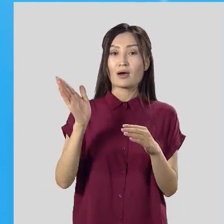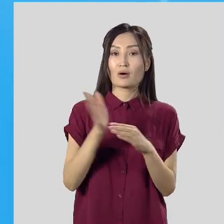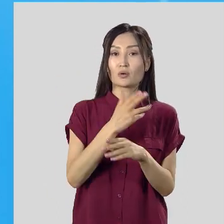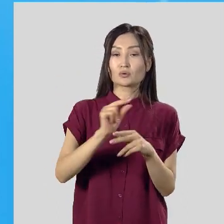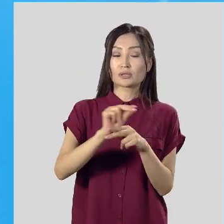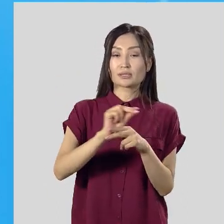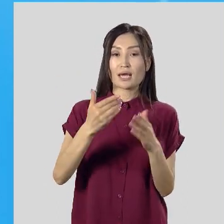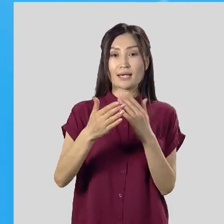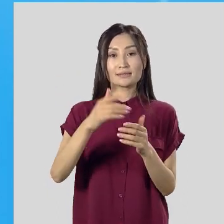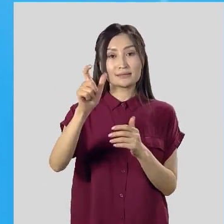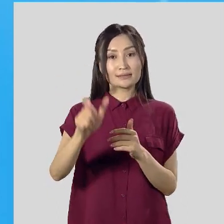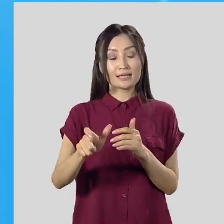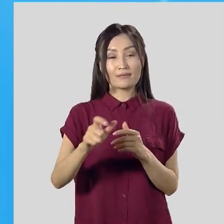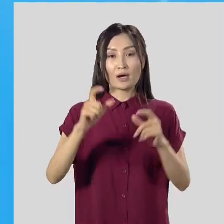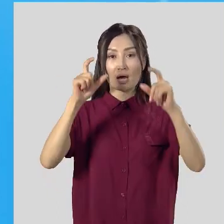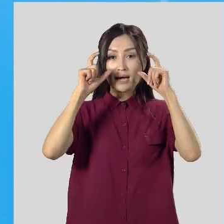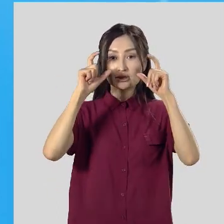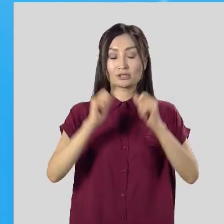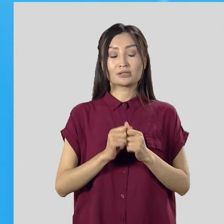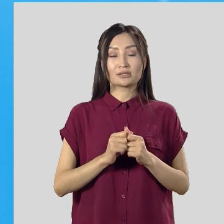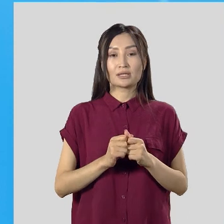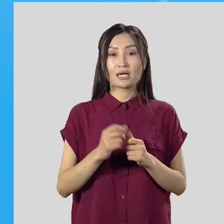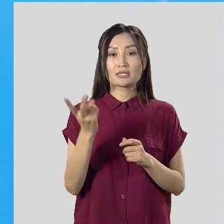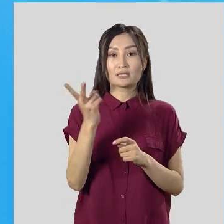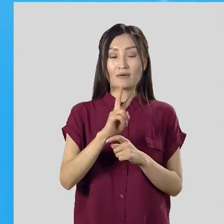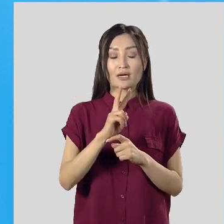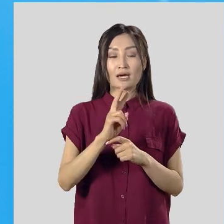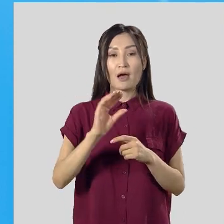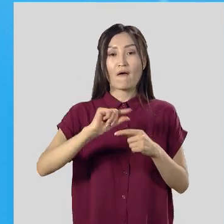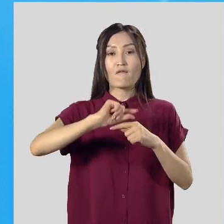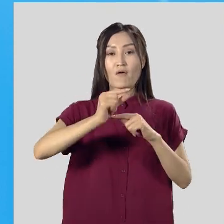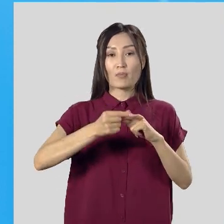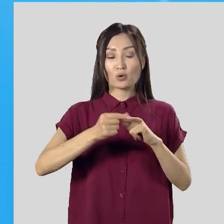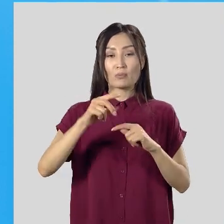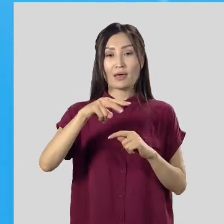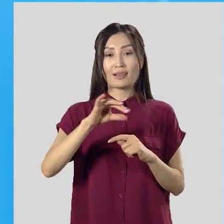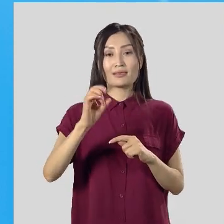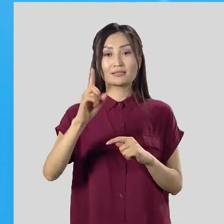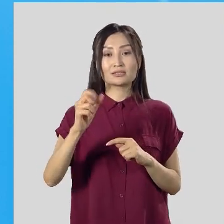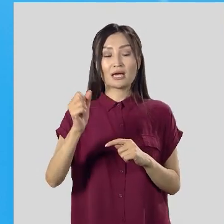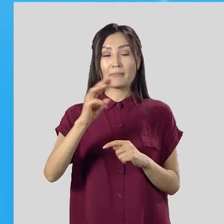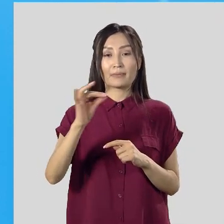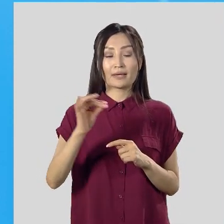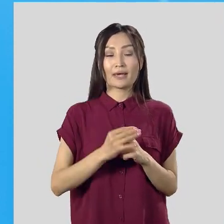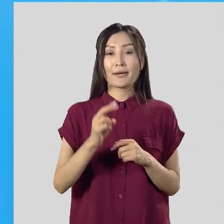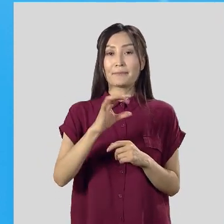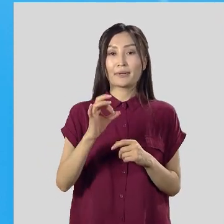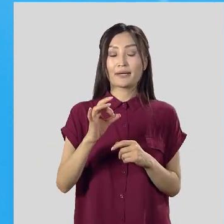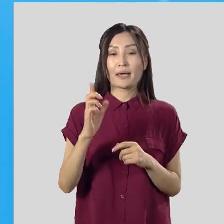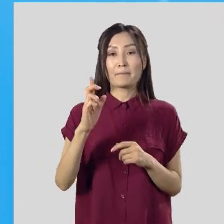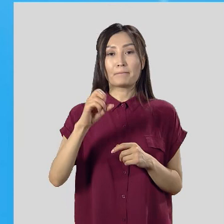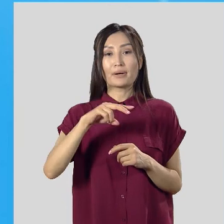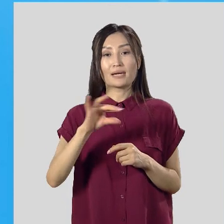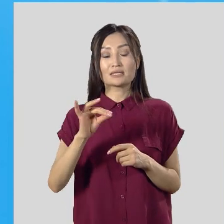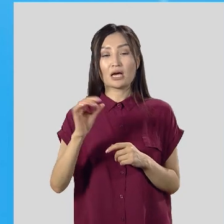устраняется, если человек носит очки с двояко выпуклыми линзами. При